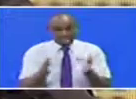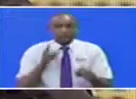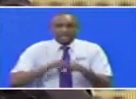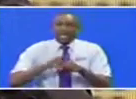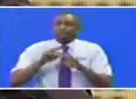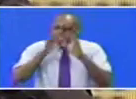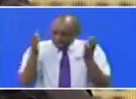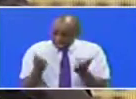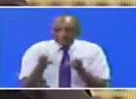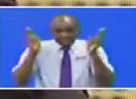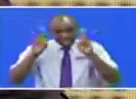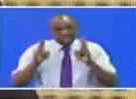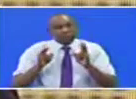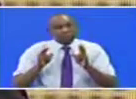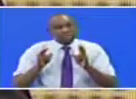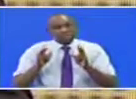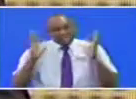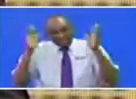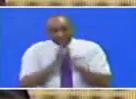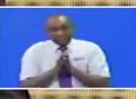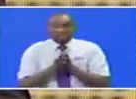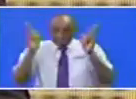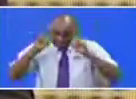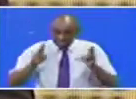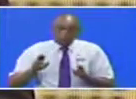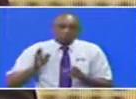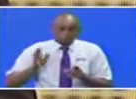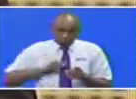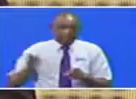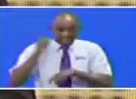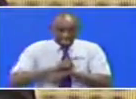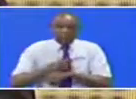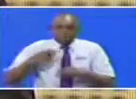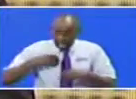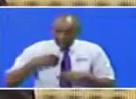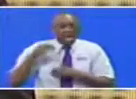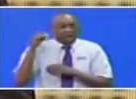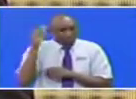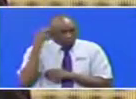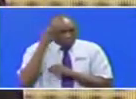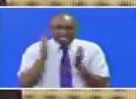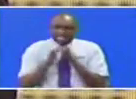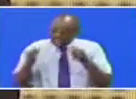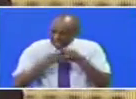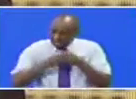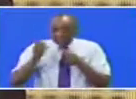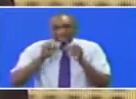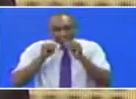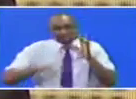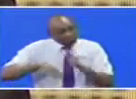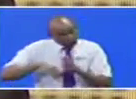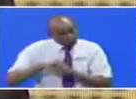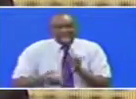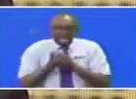Ukiwa unaadhimisha siku ya wanawake, tunakupeleka katika shule ya mafunzo ya soka iliyoko mtaa wa Kibera hapa Nairobi, ambayo